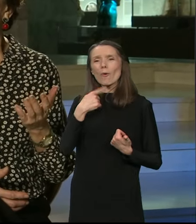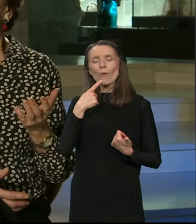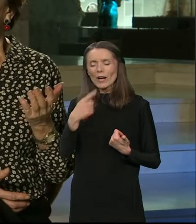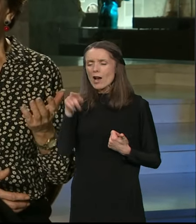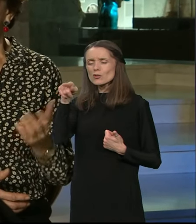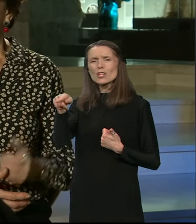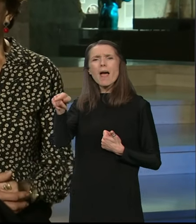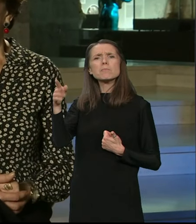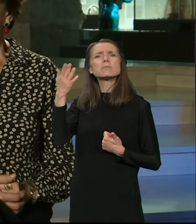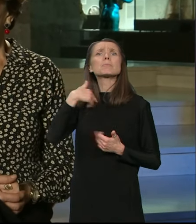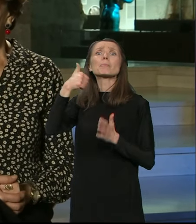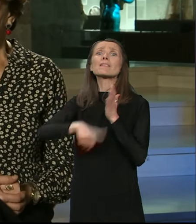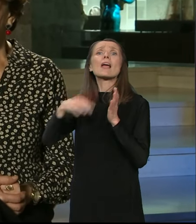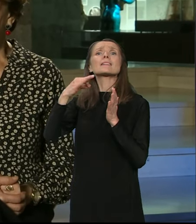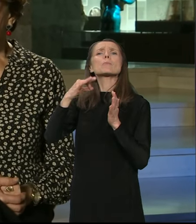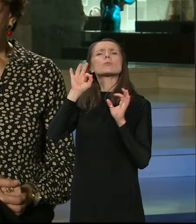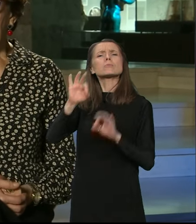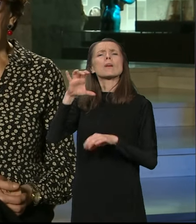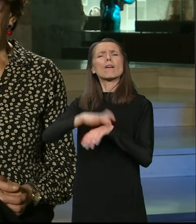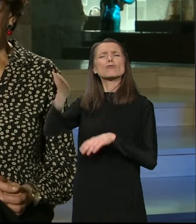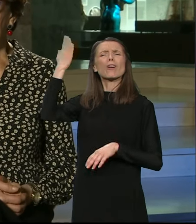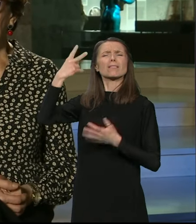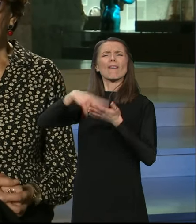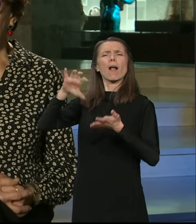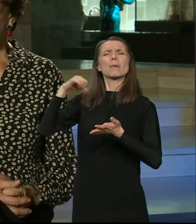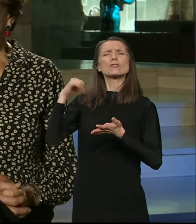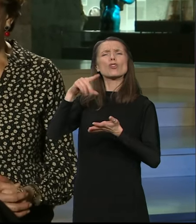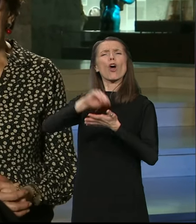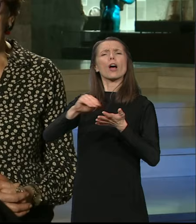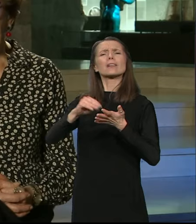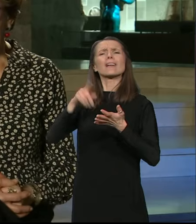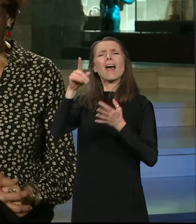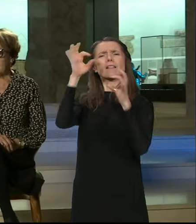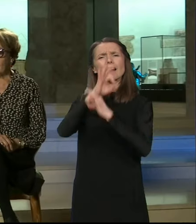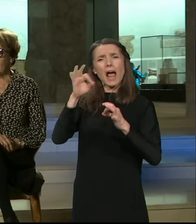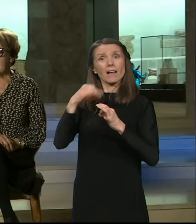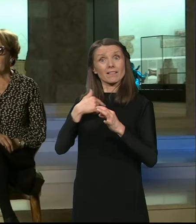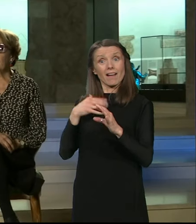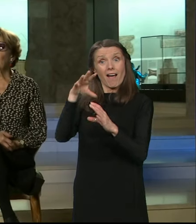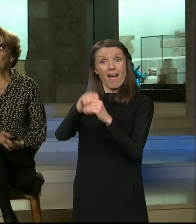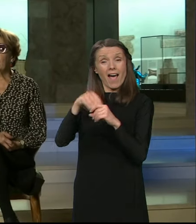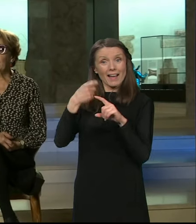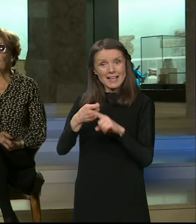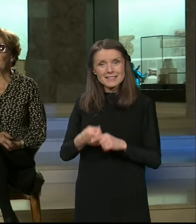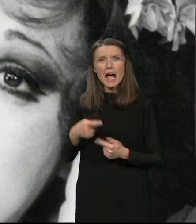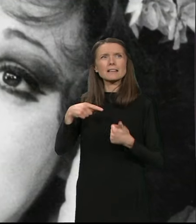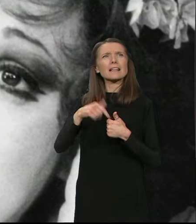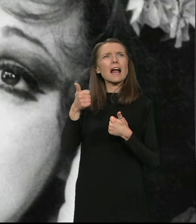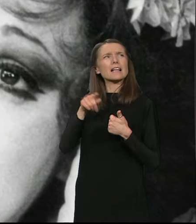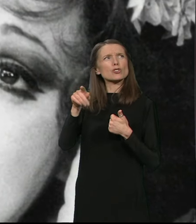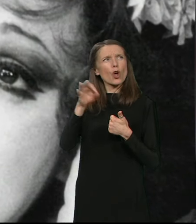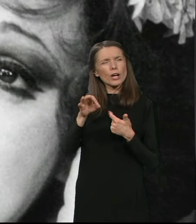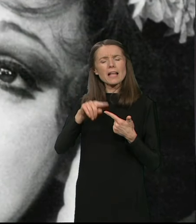igrala antičku tragediju u Orestiji. Ta uloga se pojavljuje u Agamemnonu.